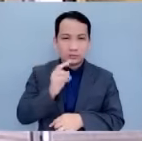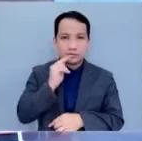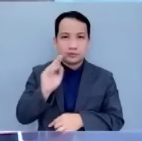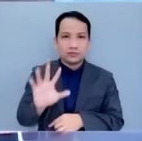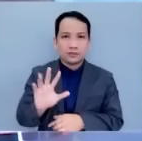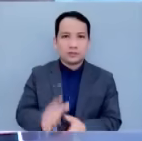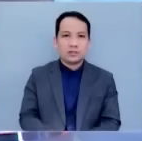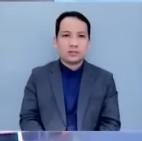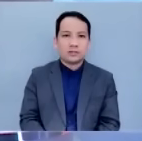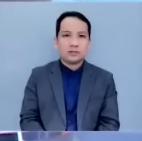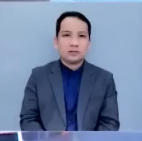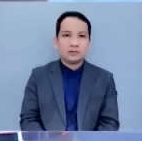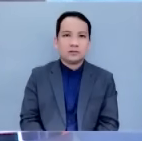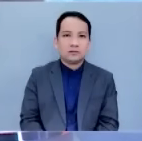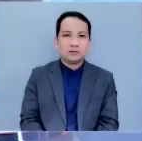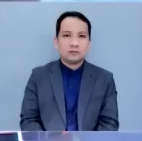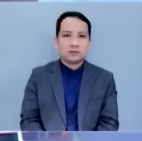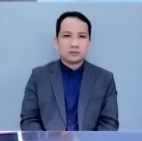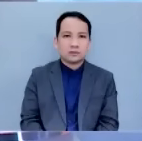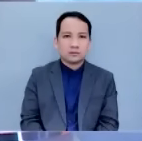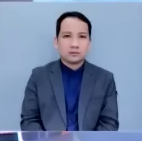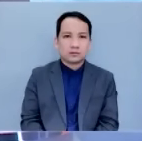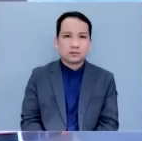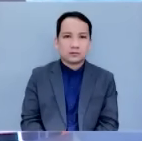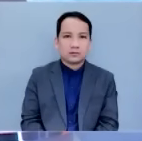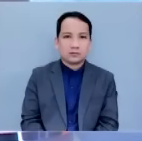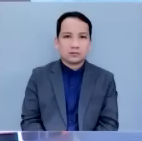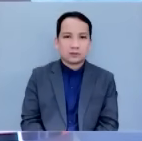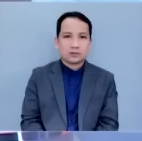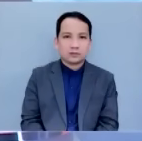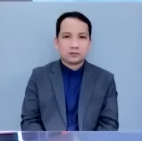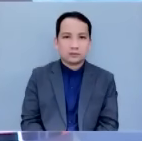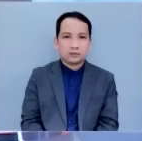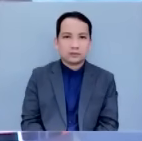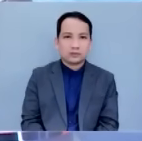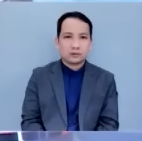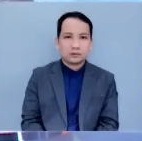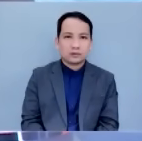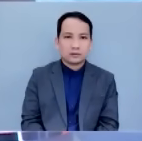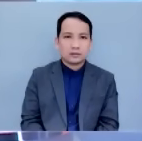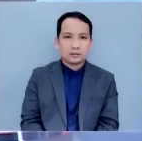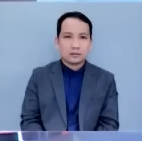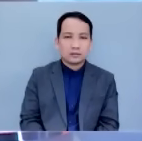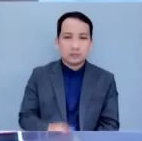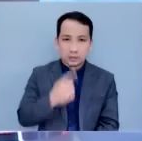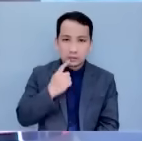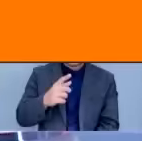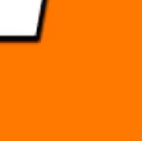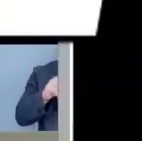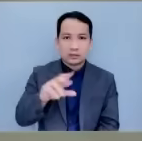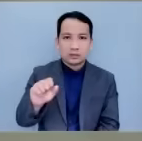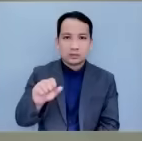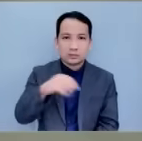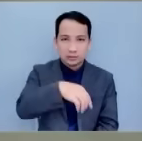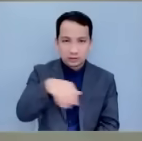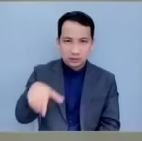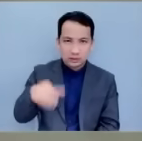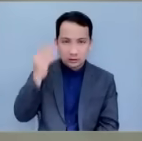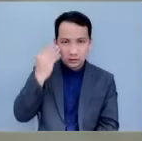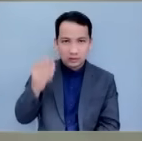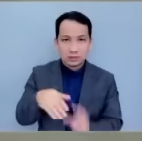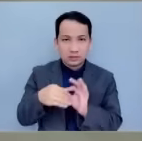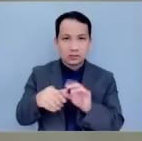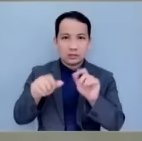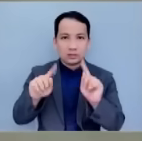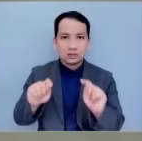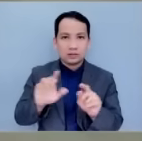5. Natagpuan ang bahagi ng Chinese rocket sa baybaying sakop ng Sanchez Mira sa Cagayan. Nitong Sabado, nakita ng